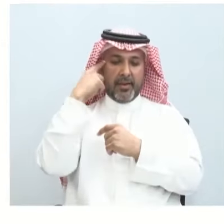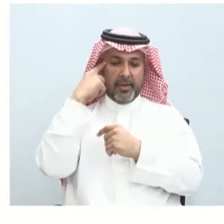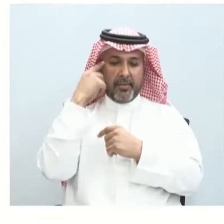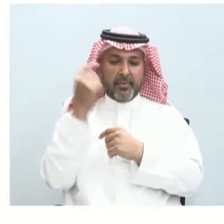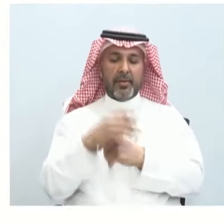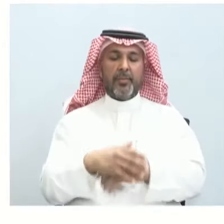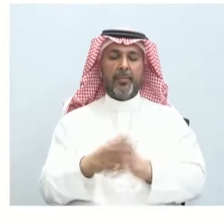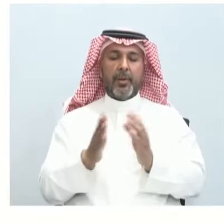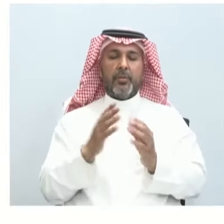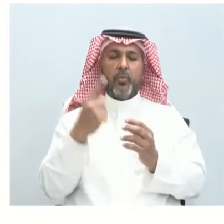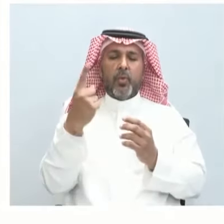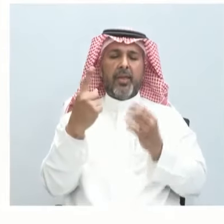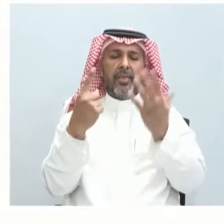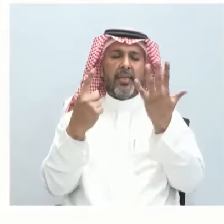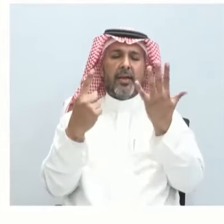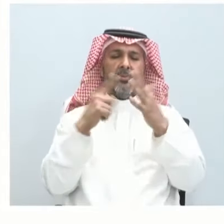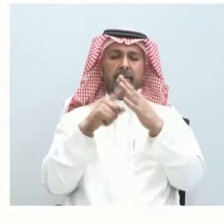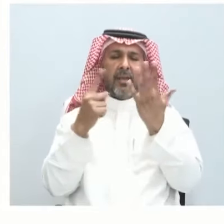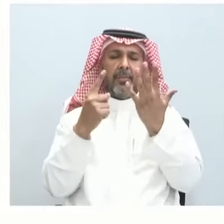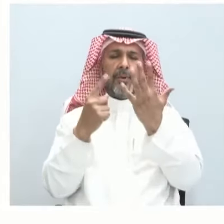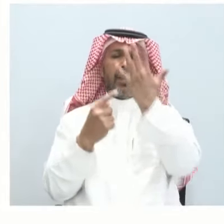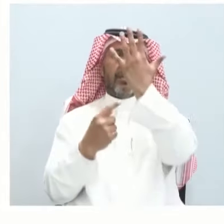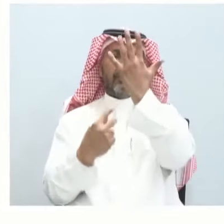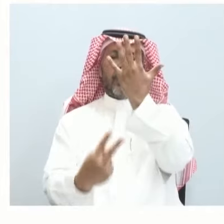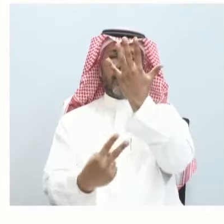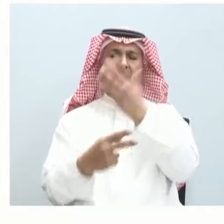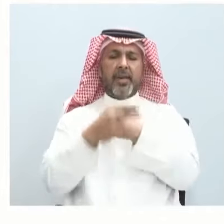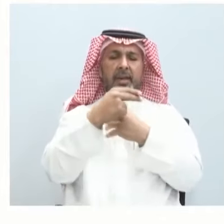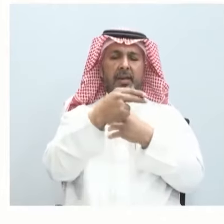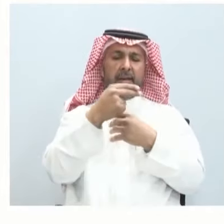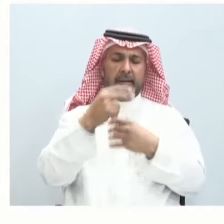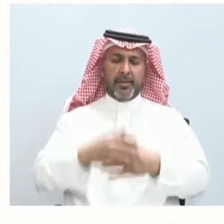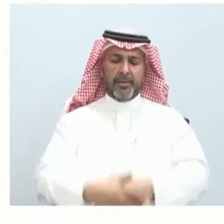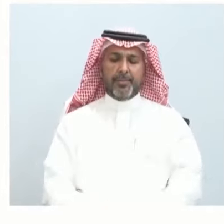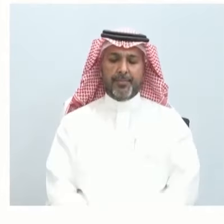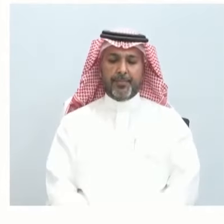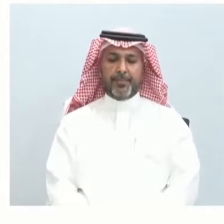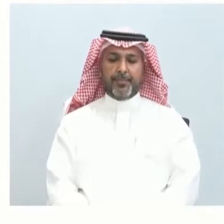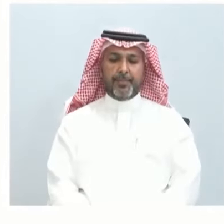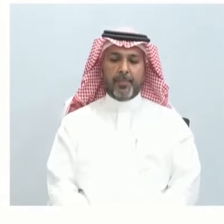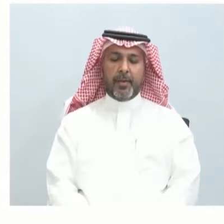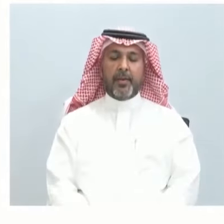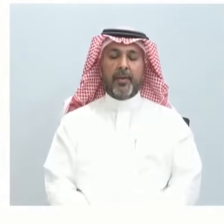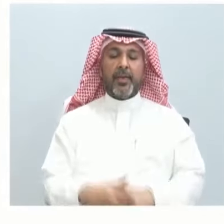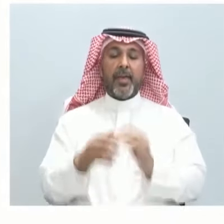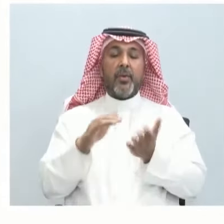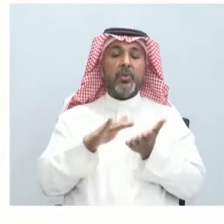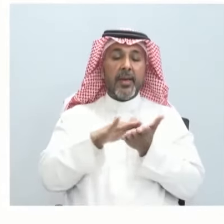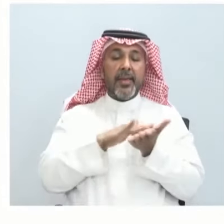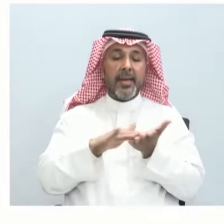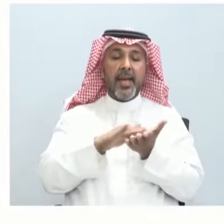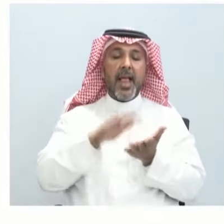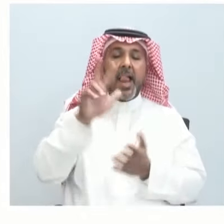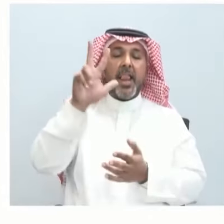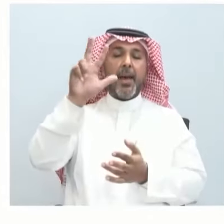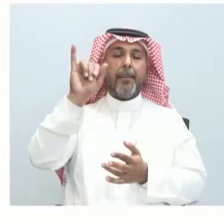عين الان هذه تمثل مساحه شبه المنحرف المقصود هنا لدينا في هذا